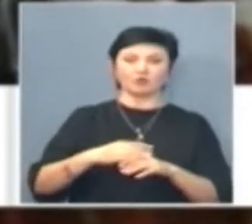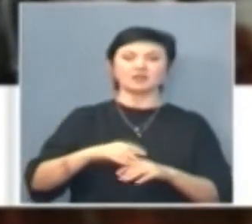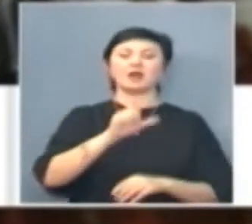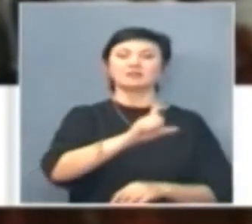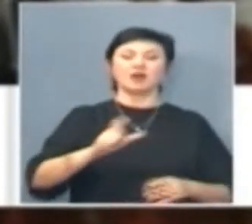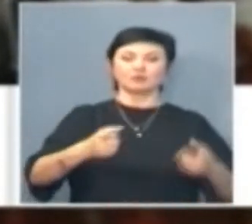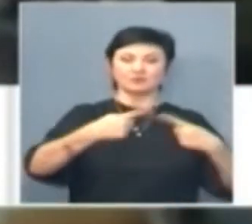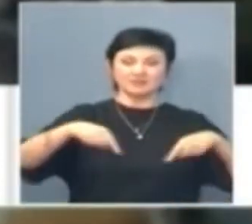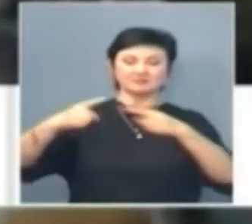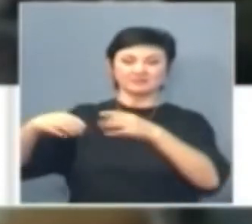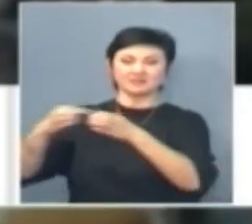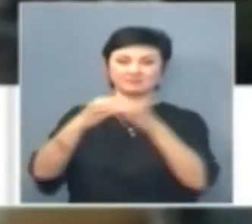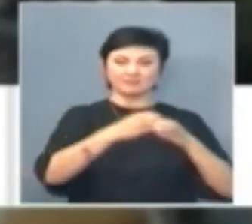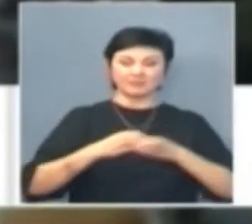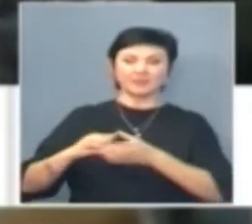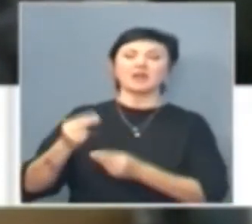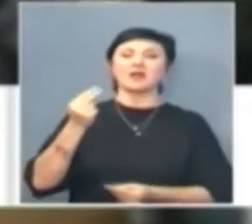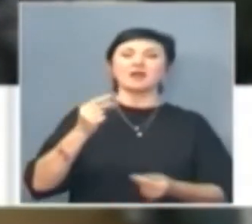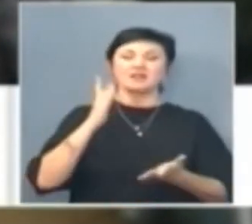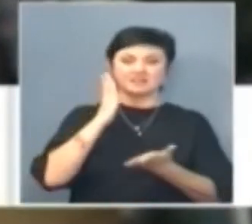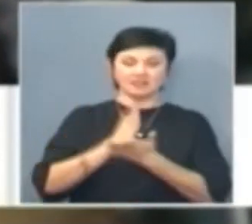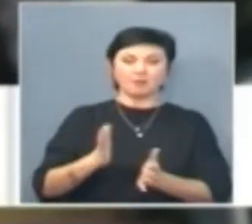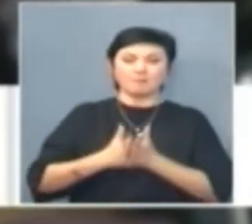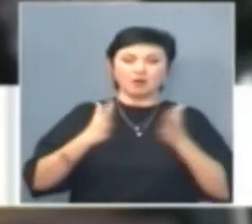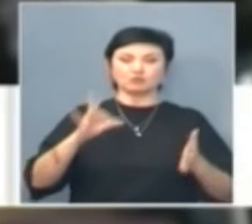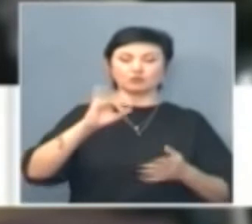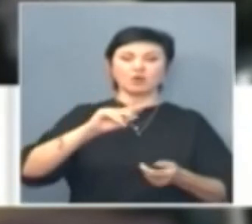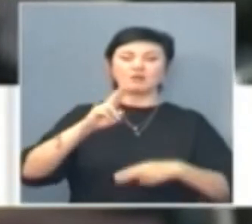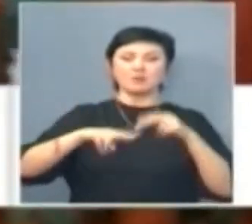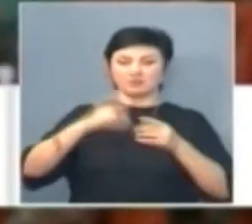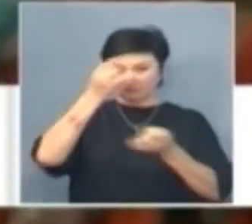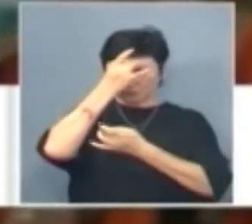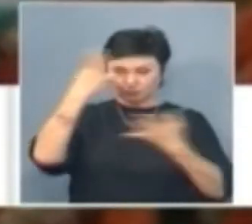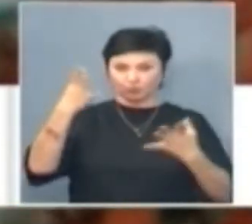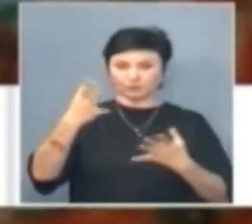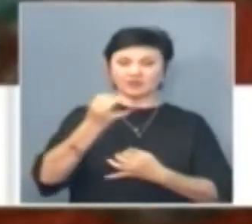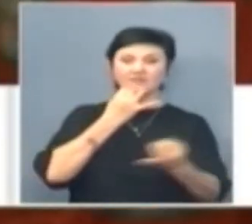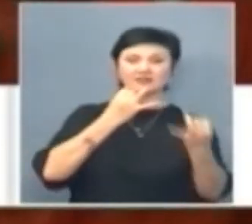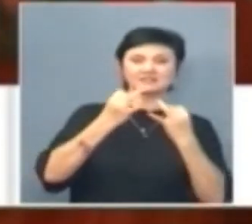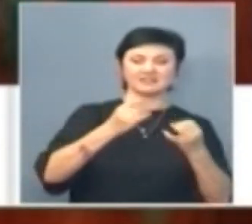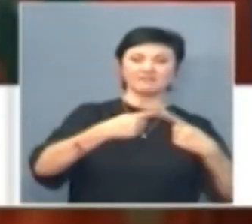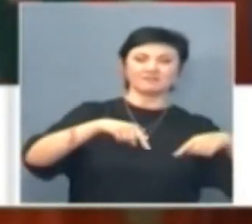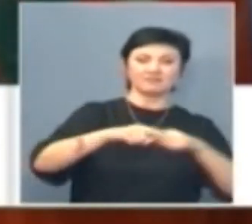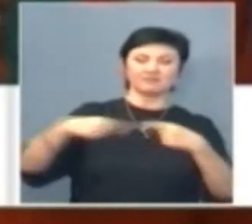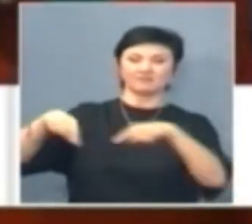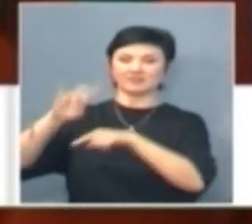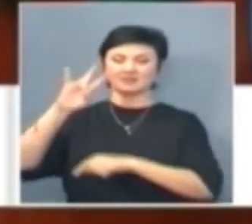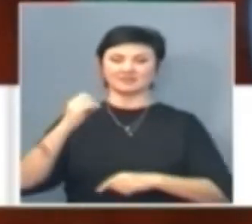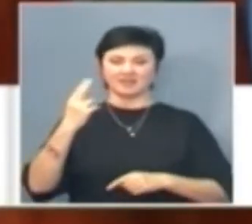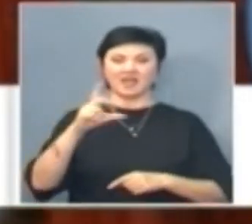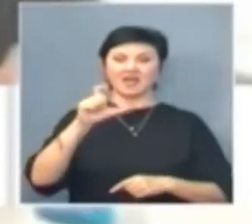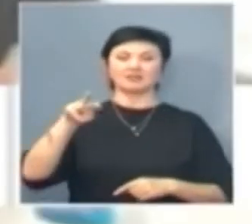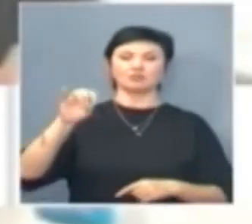Казахстана как консолидирующий орган играет большую роль в построении межкультурного диалога этносов, проживающих на территории